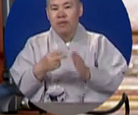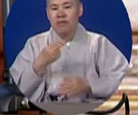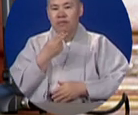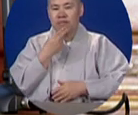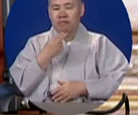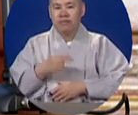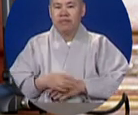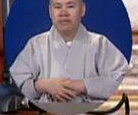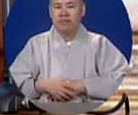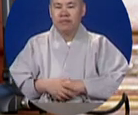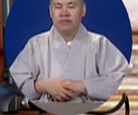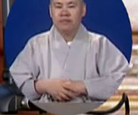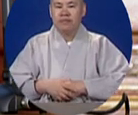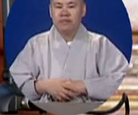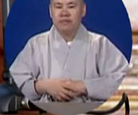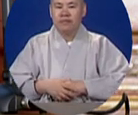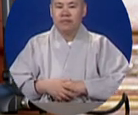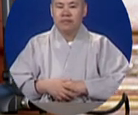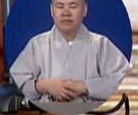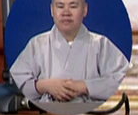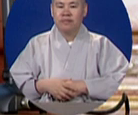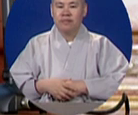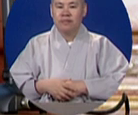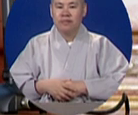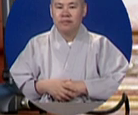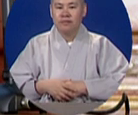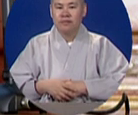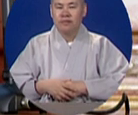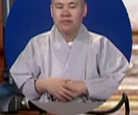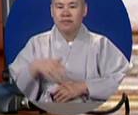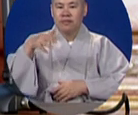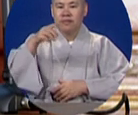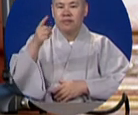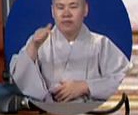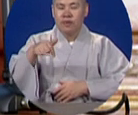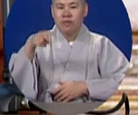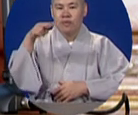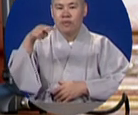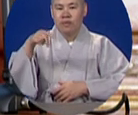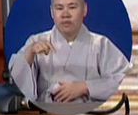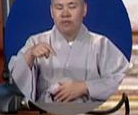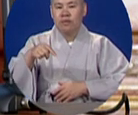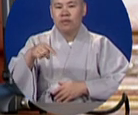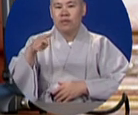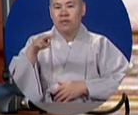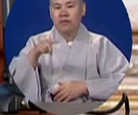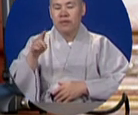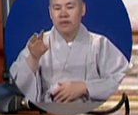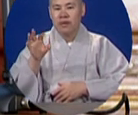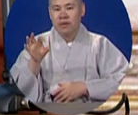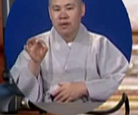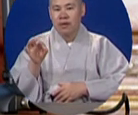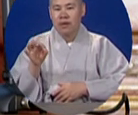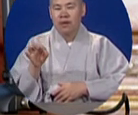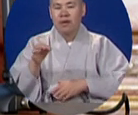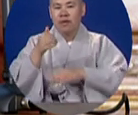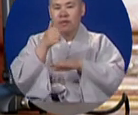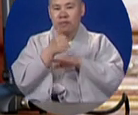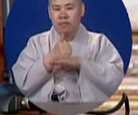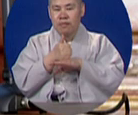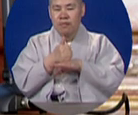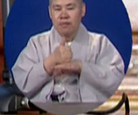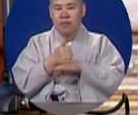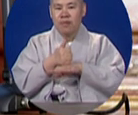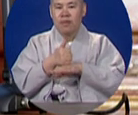그게 이제 의 촉 수 상 그리고 마지막에 이제